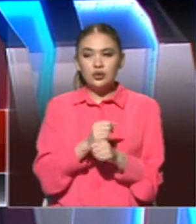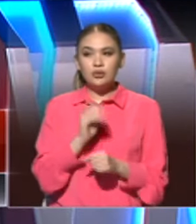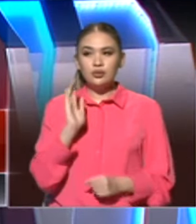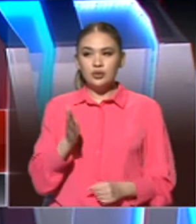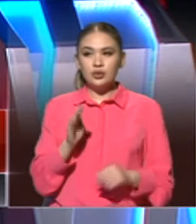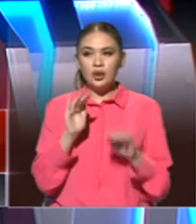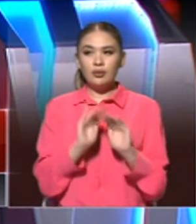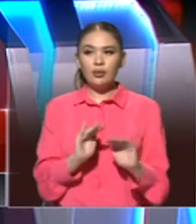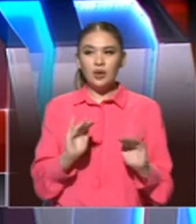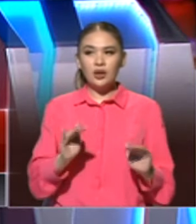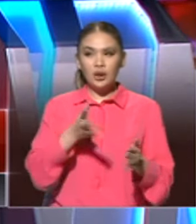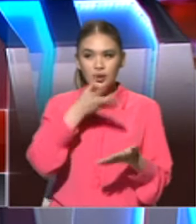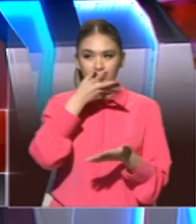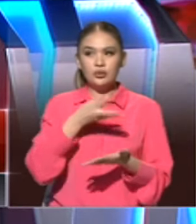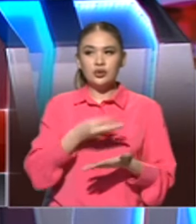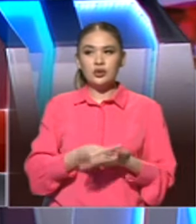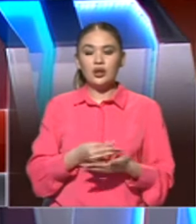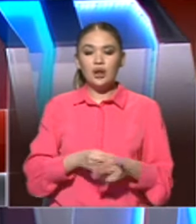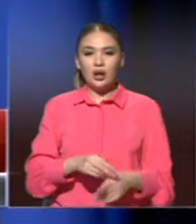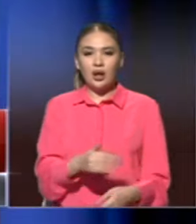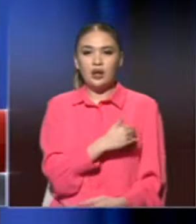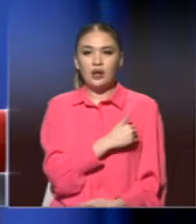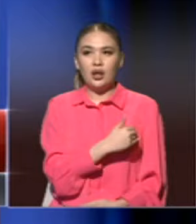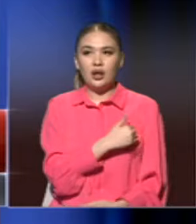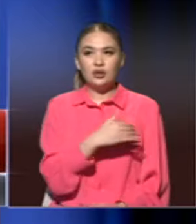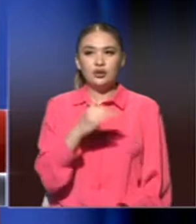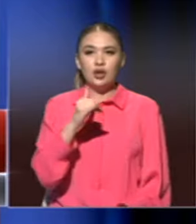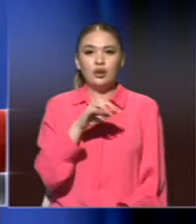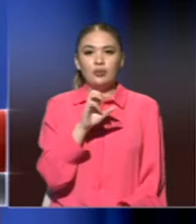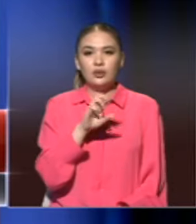балалар өздерінің қалаған, бізде ұлттық бірыңғай